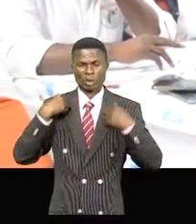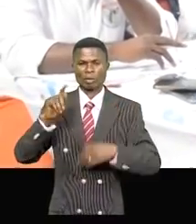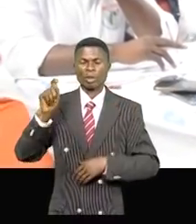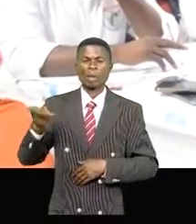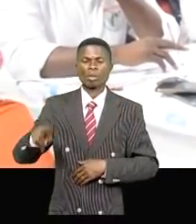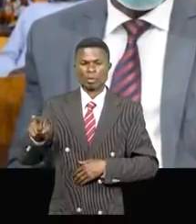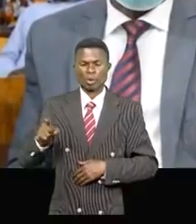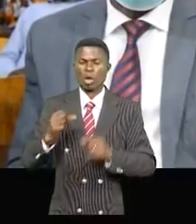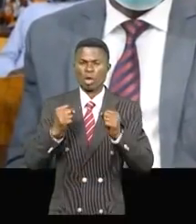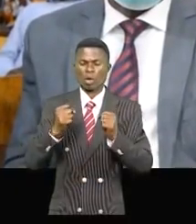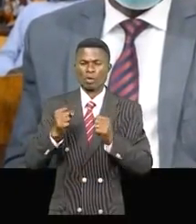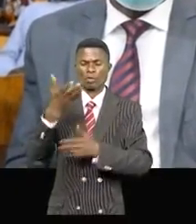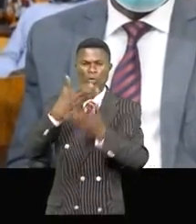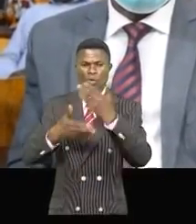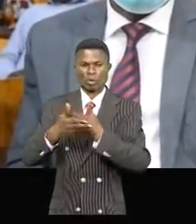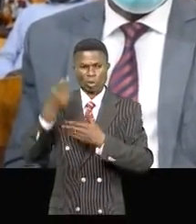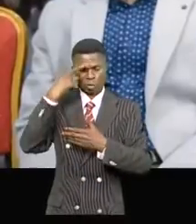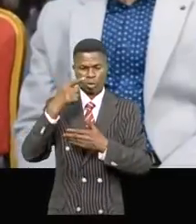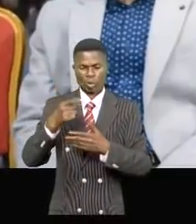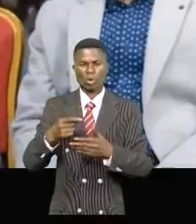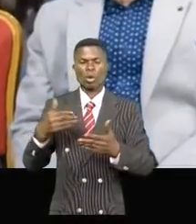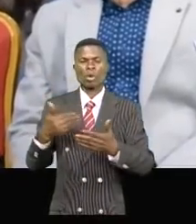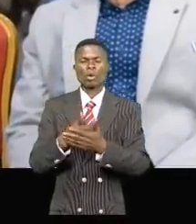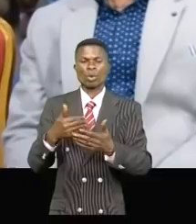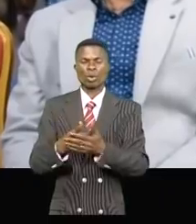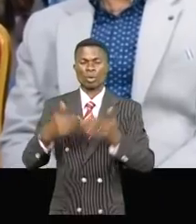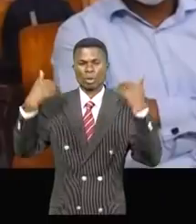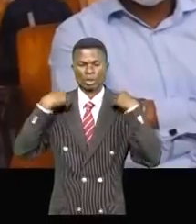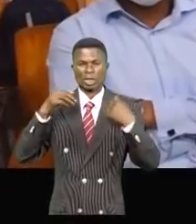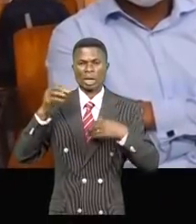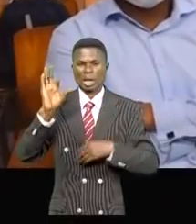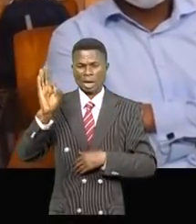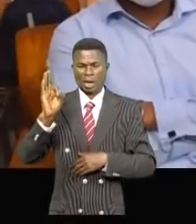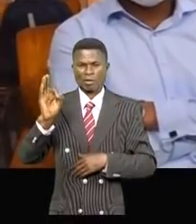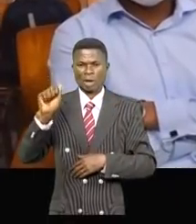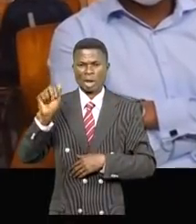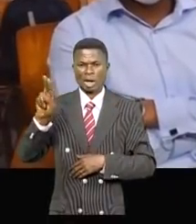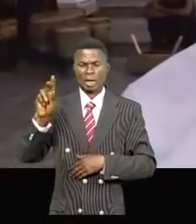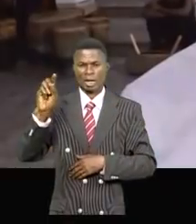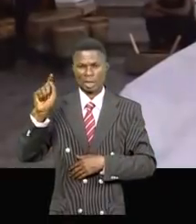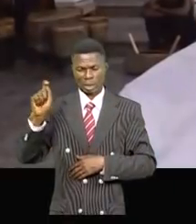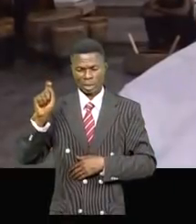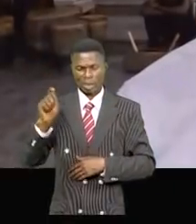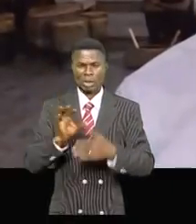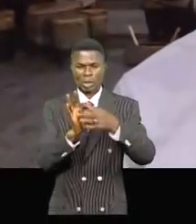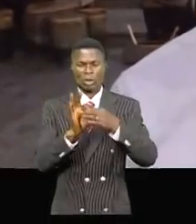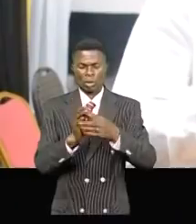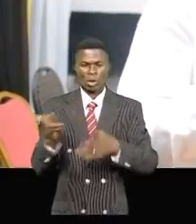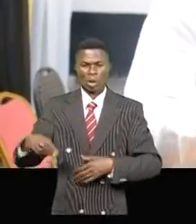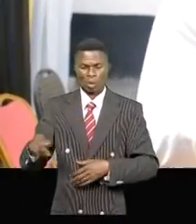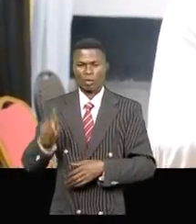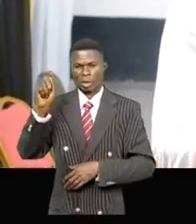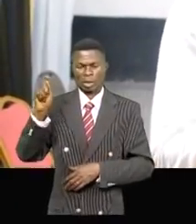constituée en forces alternatives pour le renouveau de la Tshopo, FART, s'effectue dans le sens d'attachement à la province de la